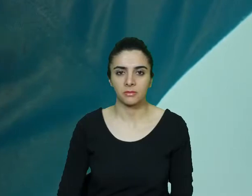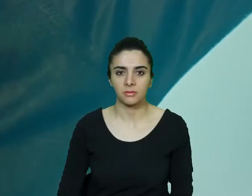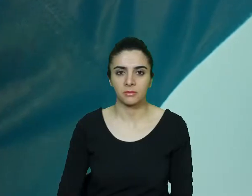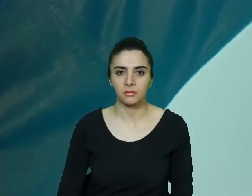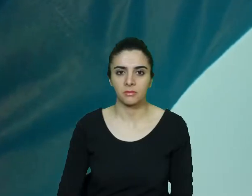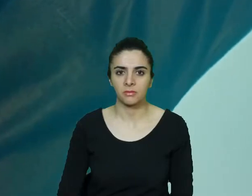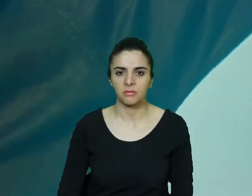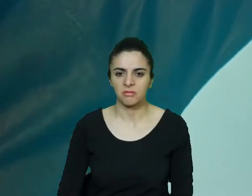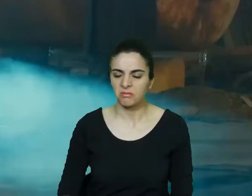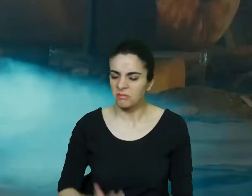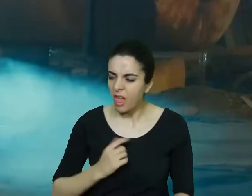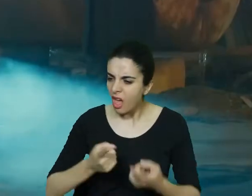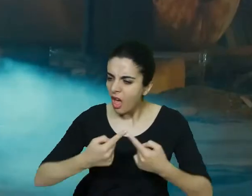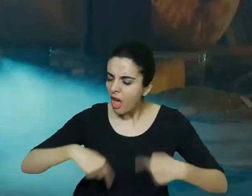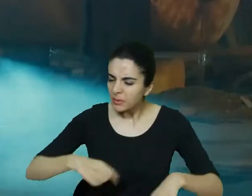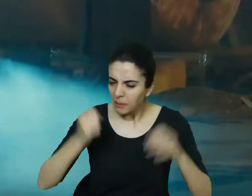Yuh olsun la bize.